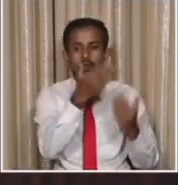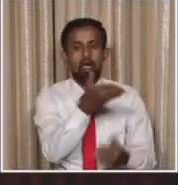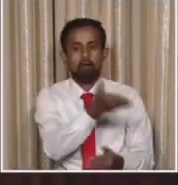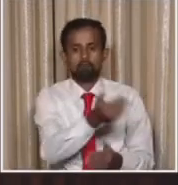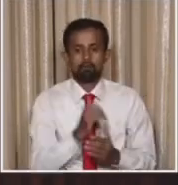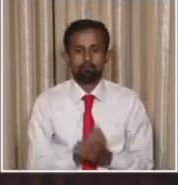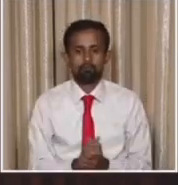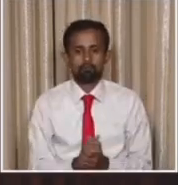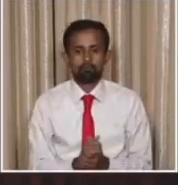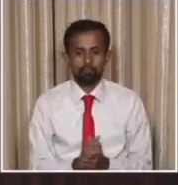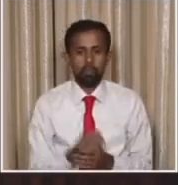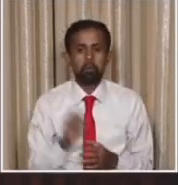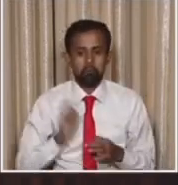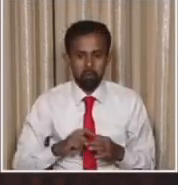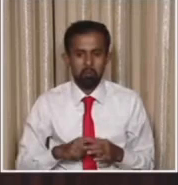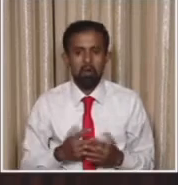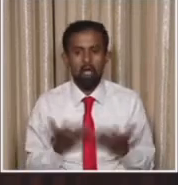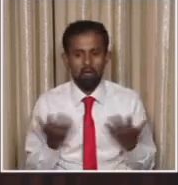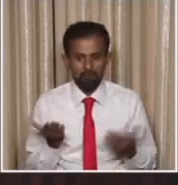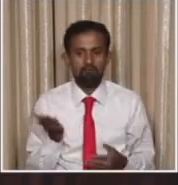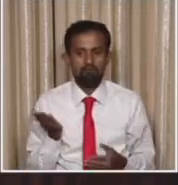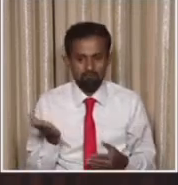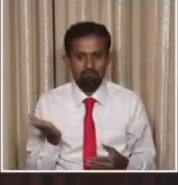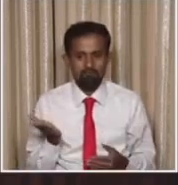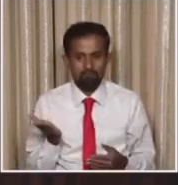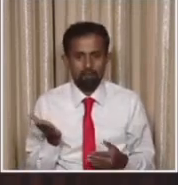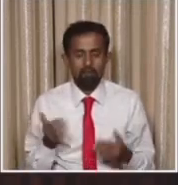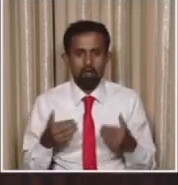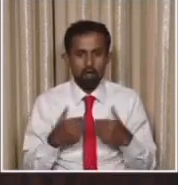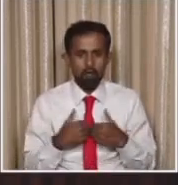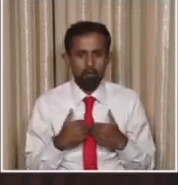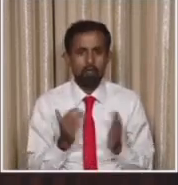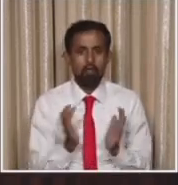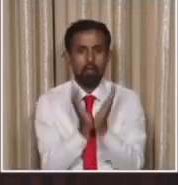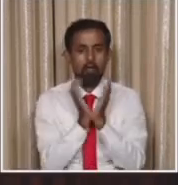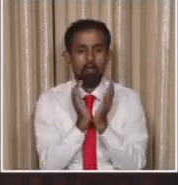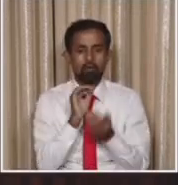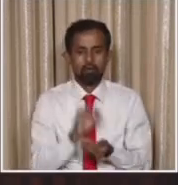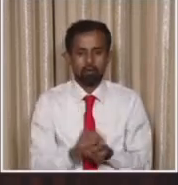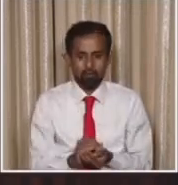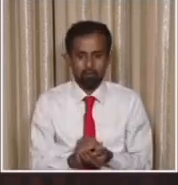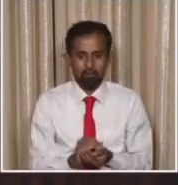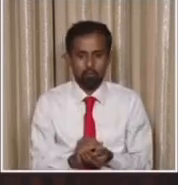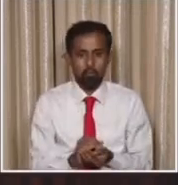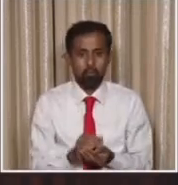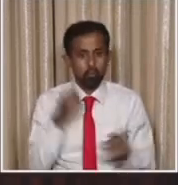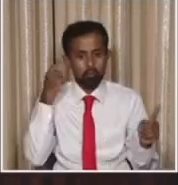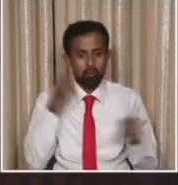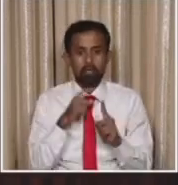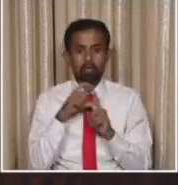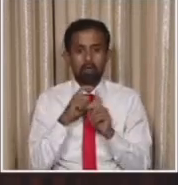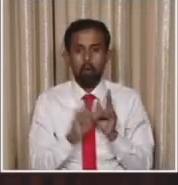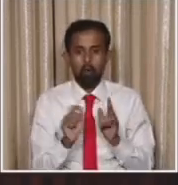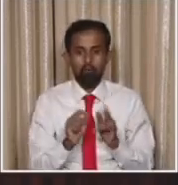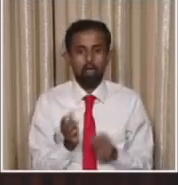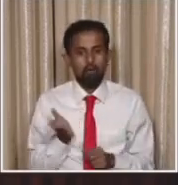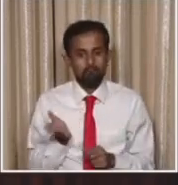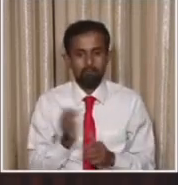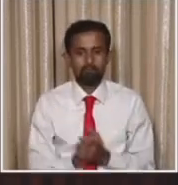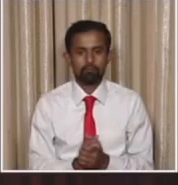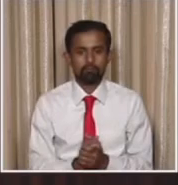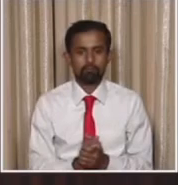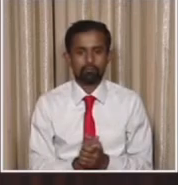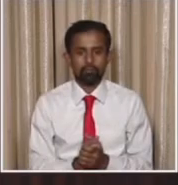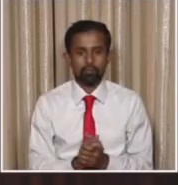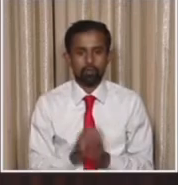tiyenawa. Ehema prashna godak meke tibuna. Habai ape wana sangrakshanaya sandaha tamai me departamentuwa tiyenne.